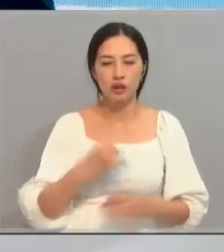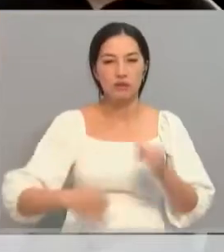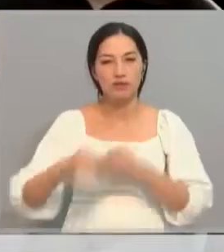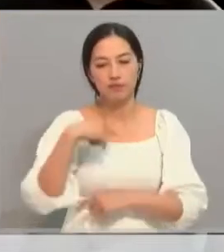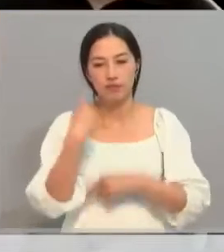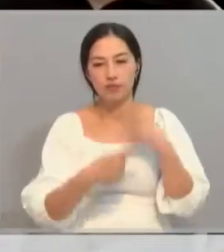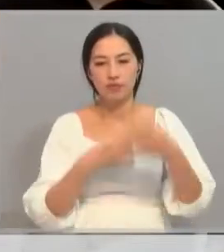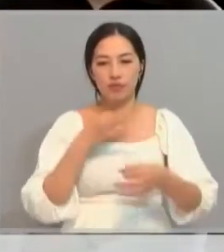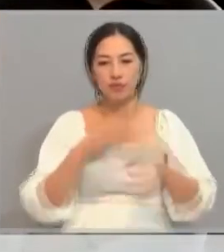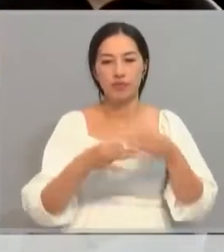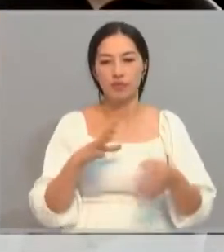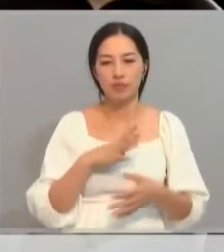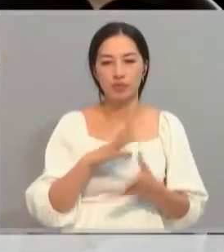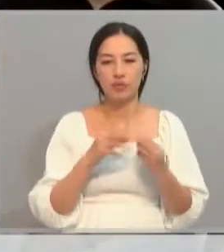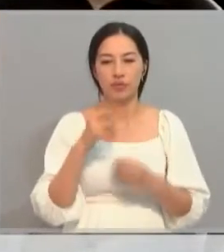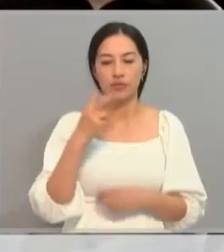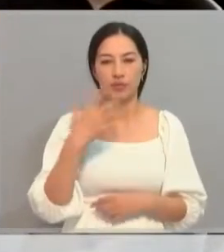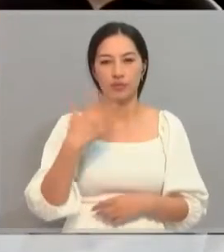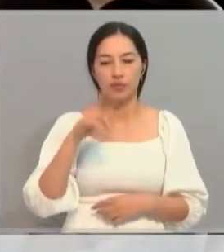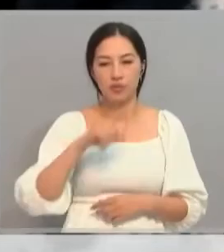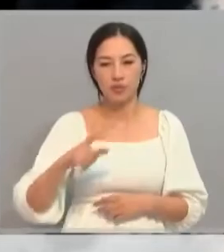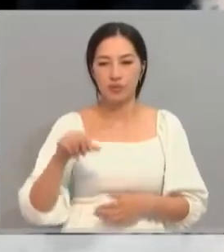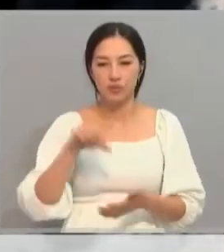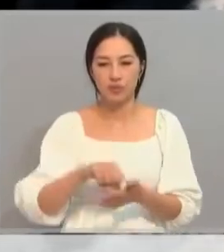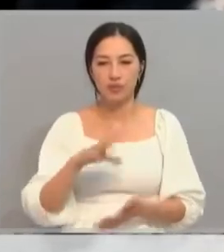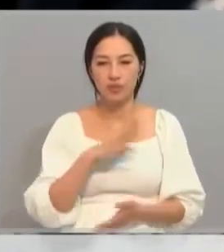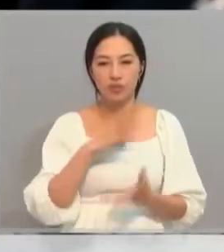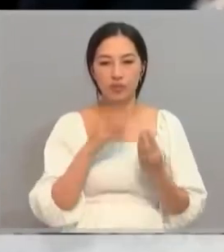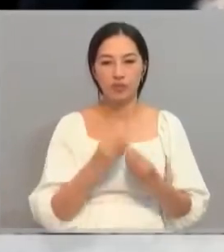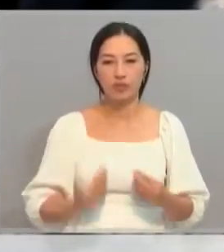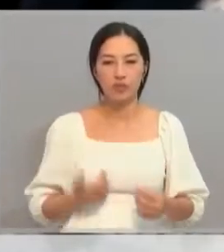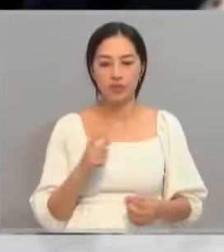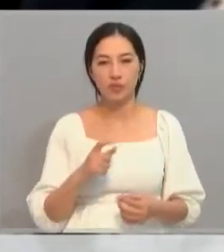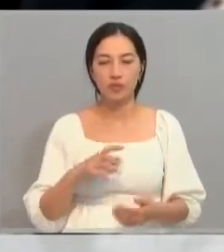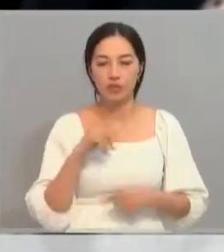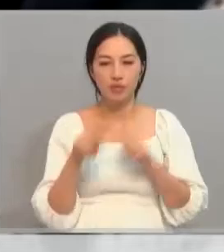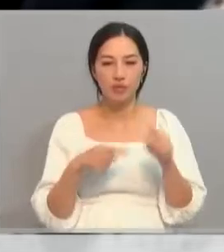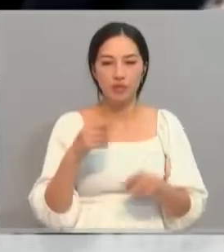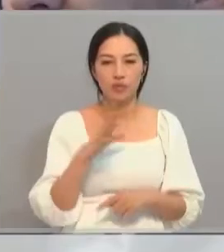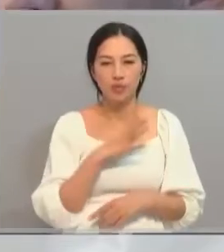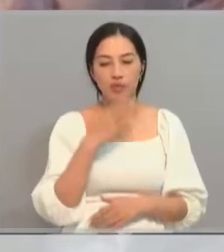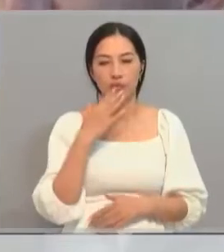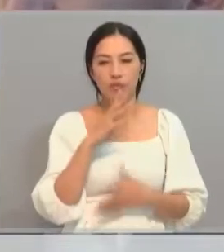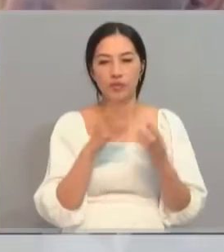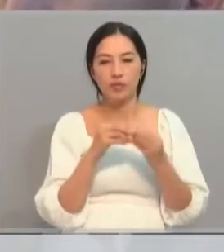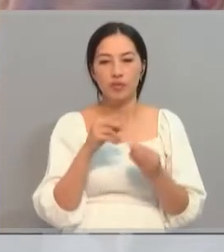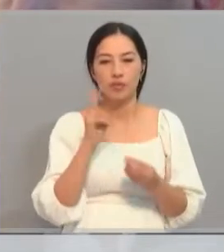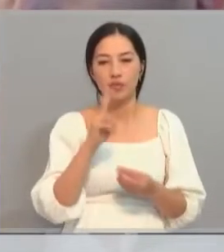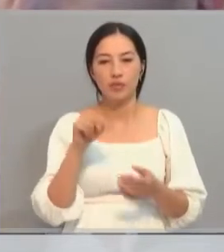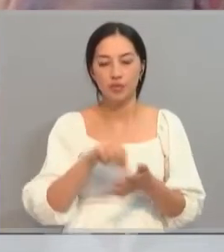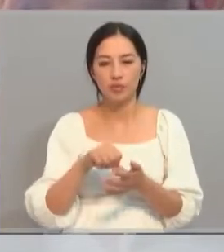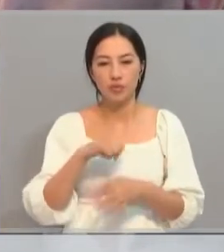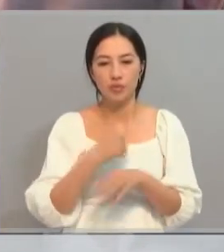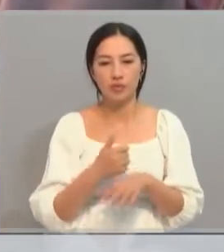мероприятии приняли участие 250 жителей района. В ходе встречи жители района задавали свои вопросы, на каждый из которых глава